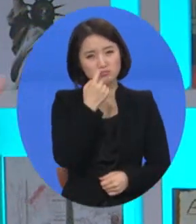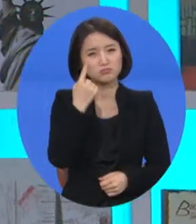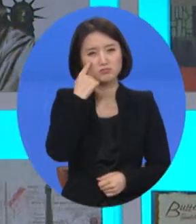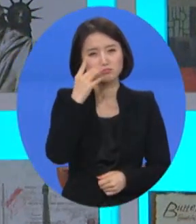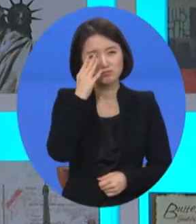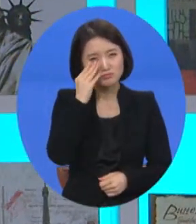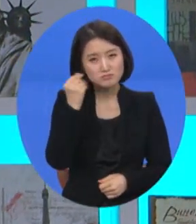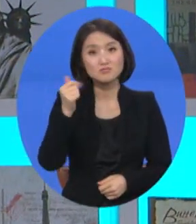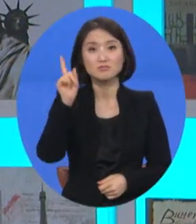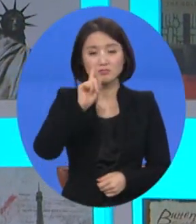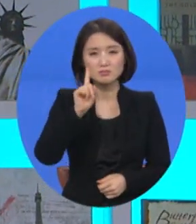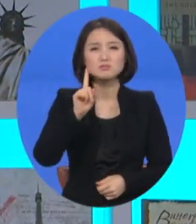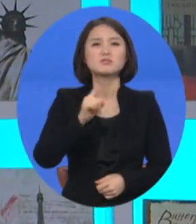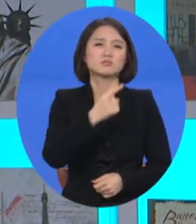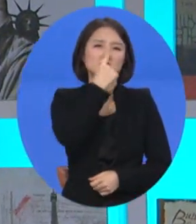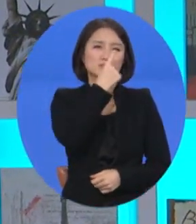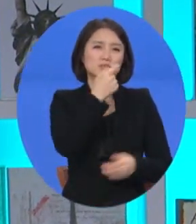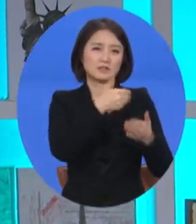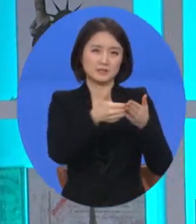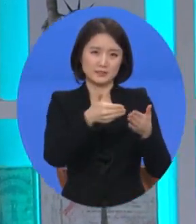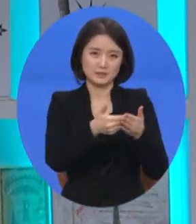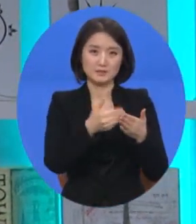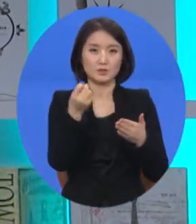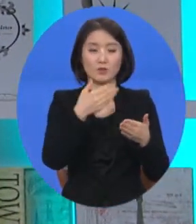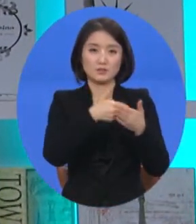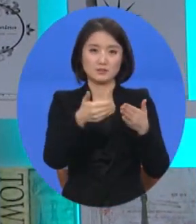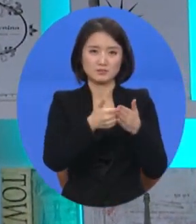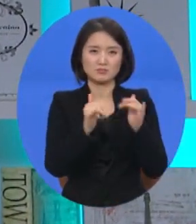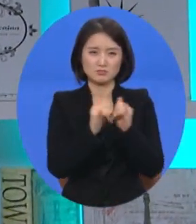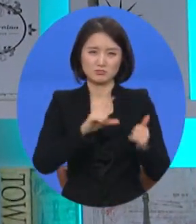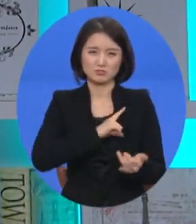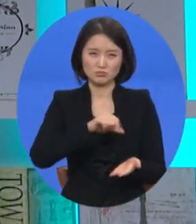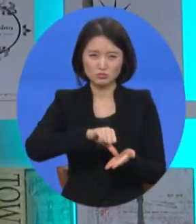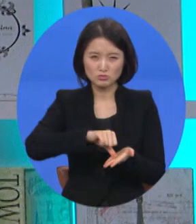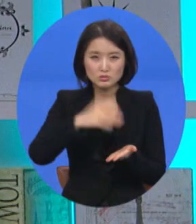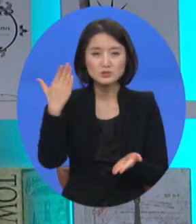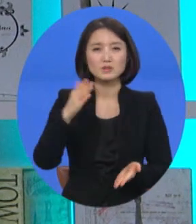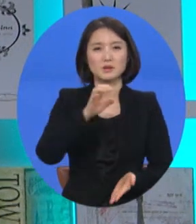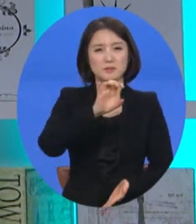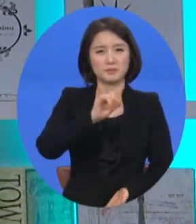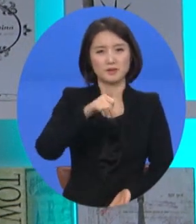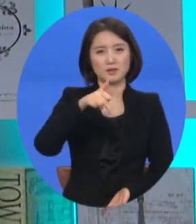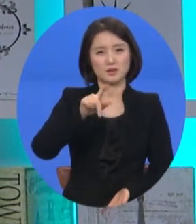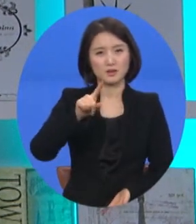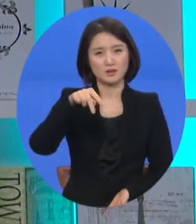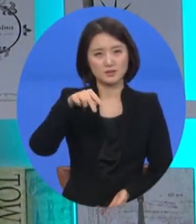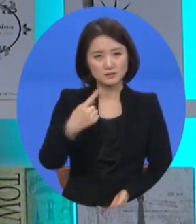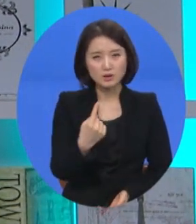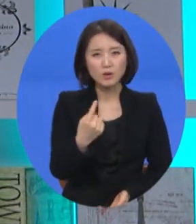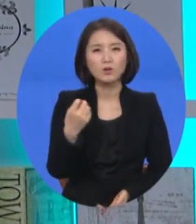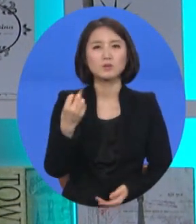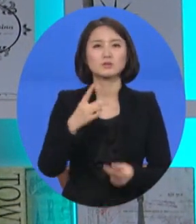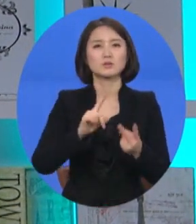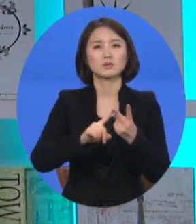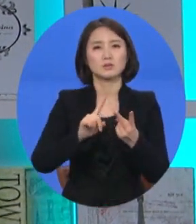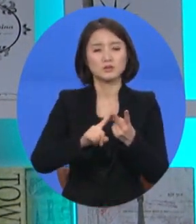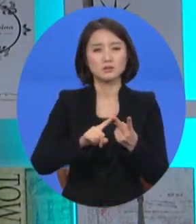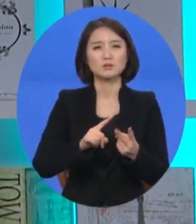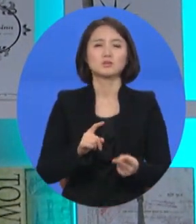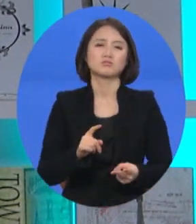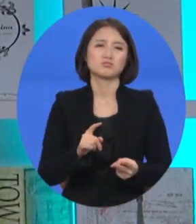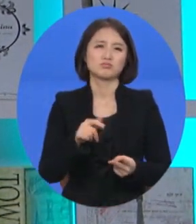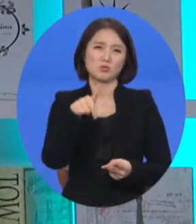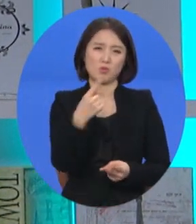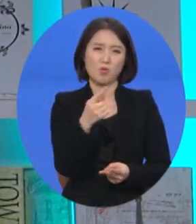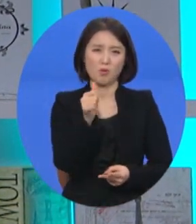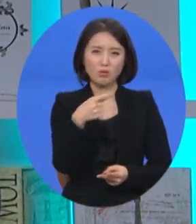고갱 도 합니다 그런데 우리의 그림 18세기 화가 중에 혹시 넘어간 이상 하십니까 호 생간